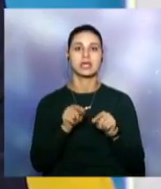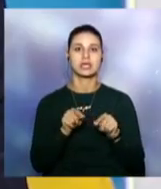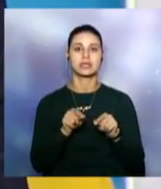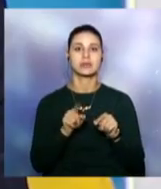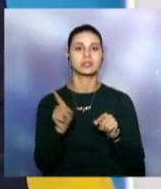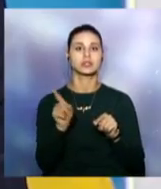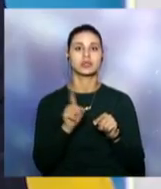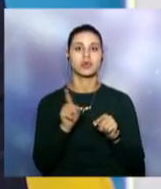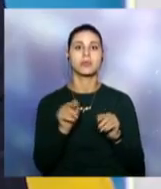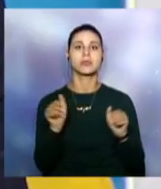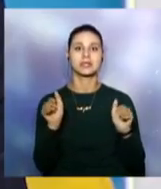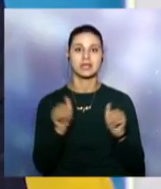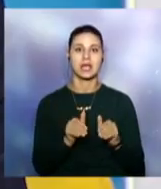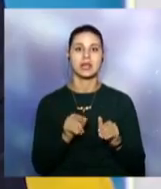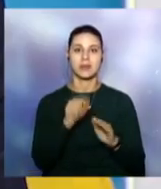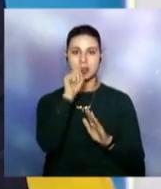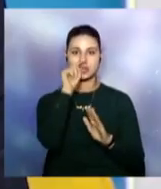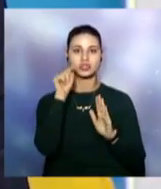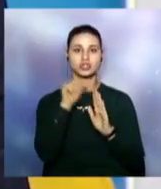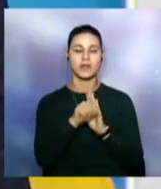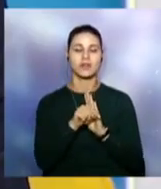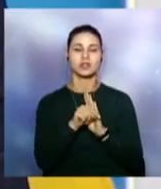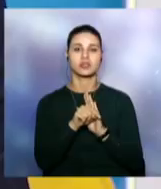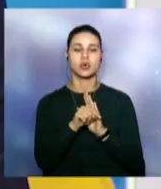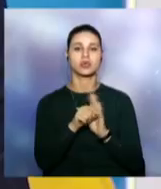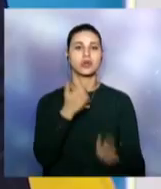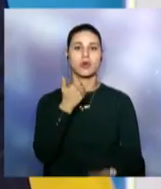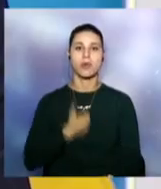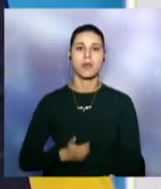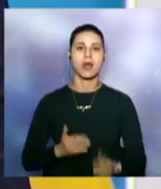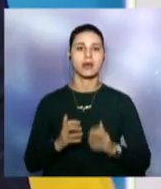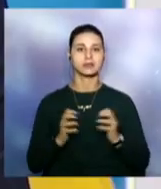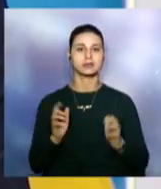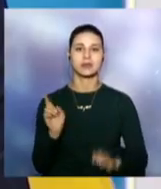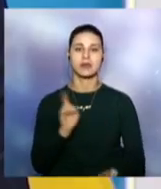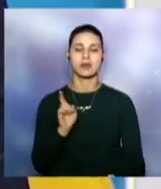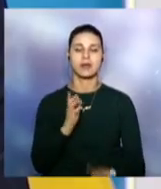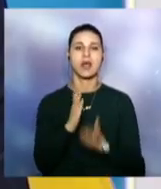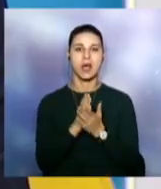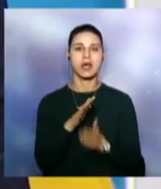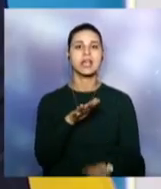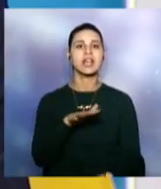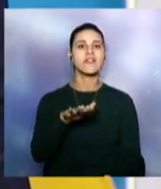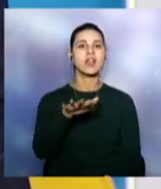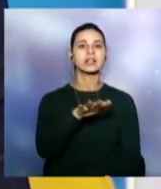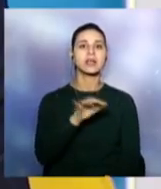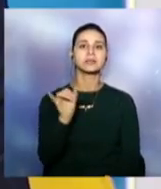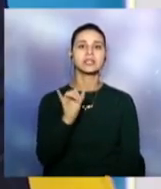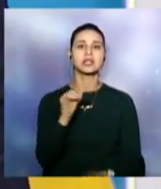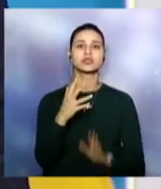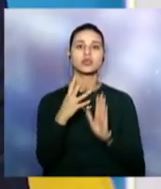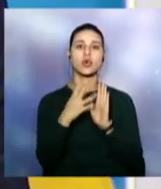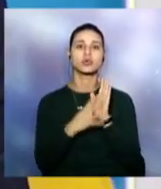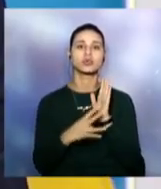ტენდენციაზე, რომ ნაკლებად ჩავერიოთ ღია წესით. არის მთელი რიგი ქვეყნები, რომელშიც